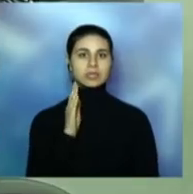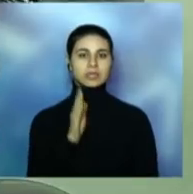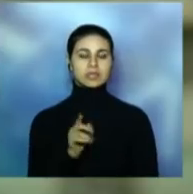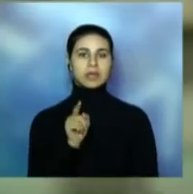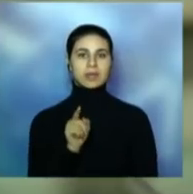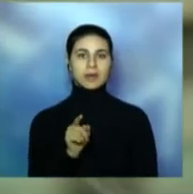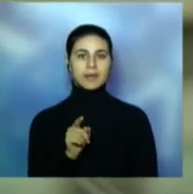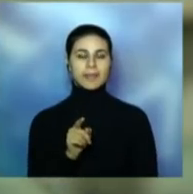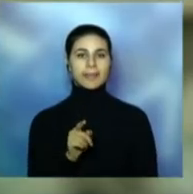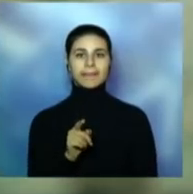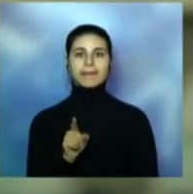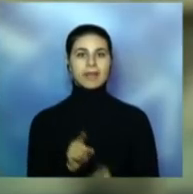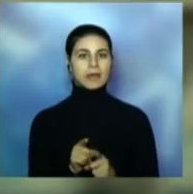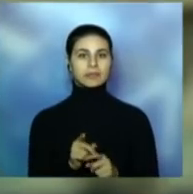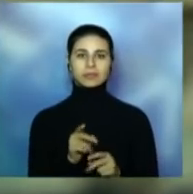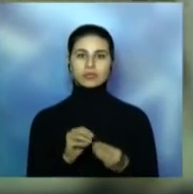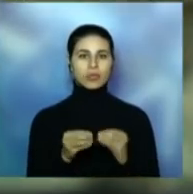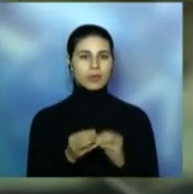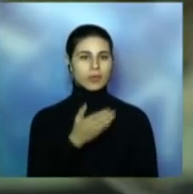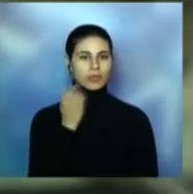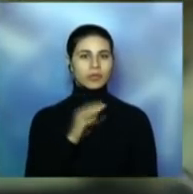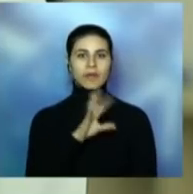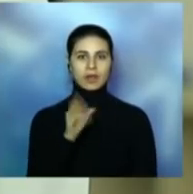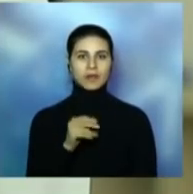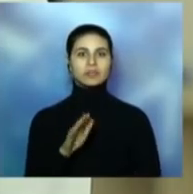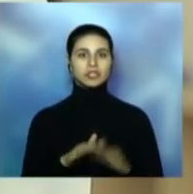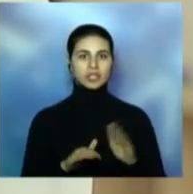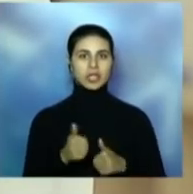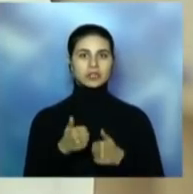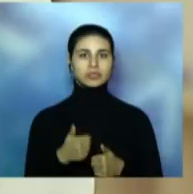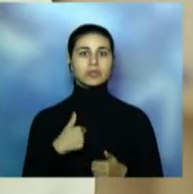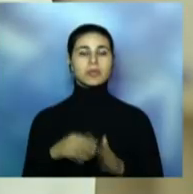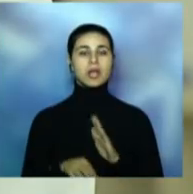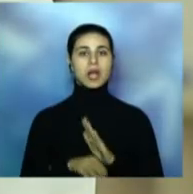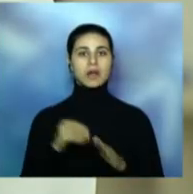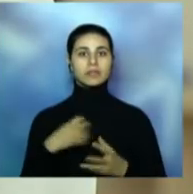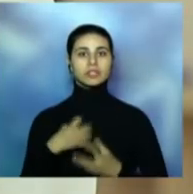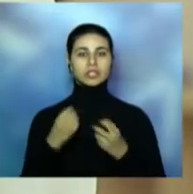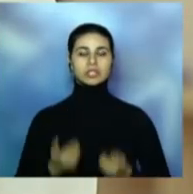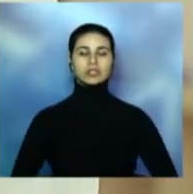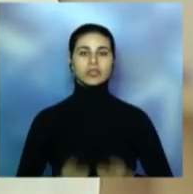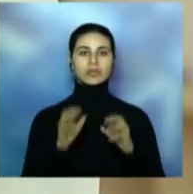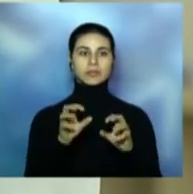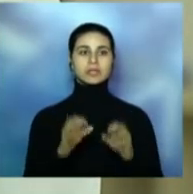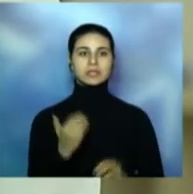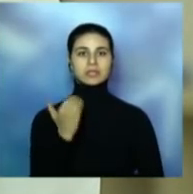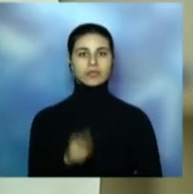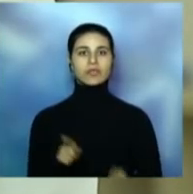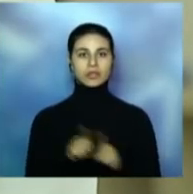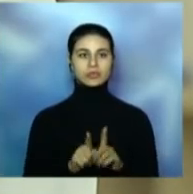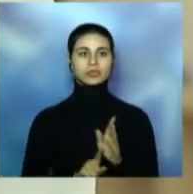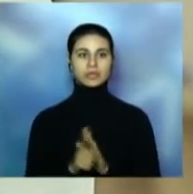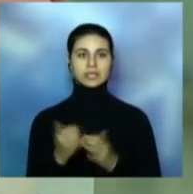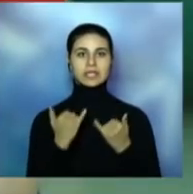განწყობას, ანტისტრესია, ყველაფერში გიწყობს ხელს. მე ავირჩიე ჯანსაღი ცხოვრების წესი. კვენს დაიწყეთ